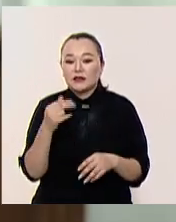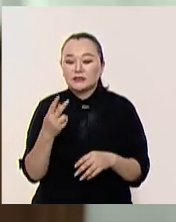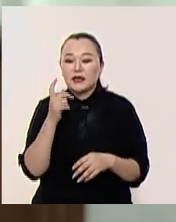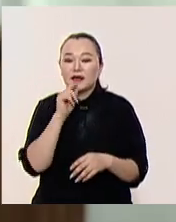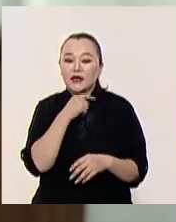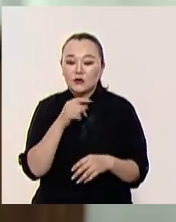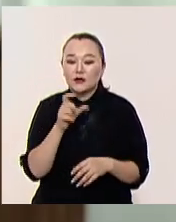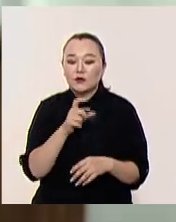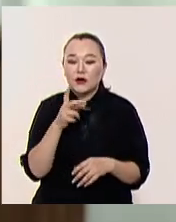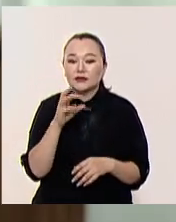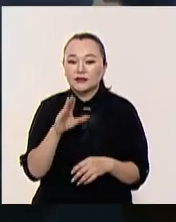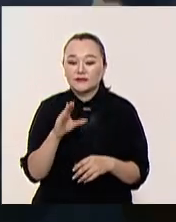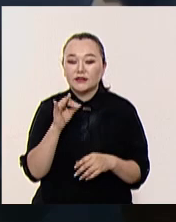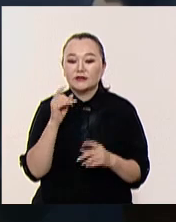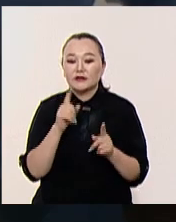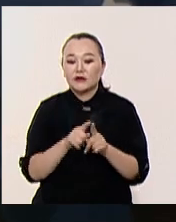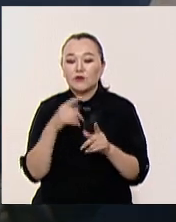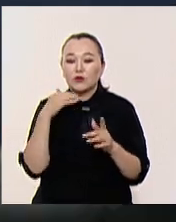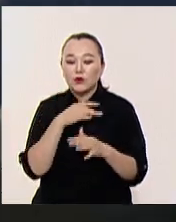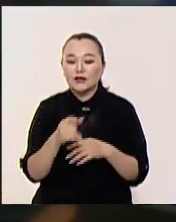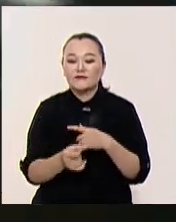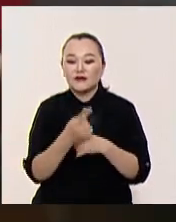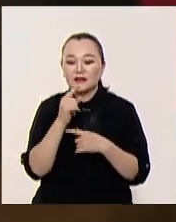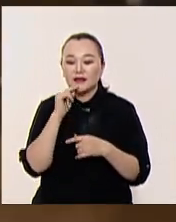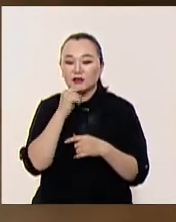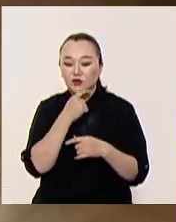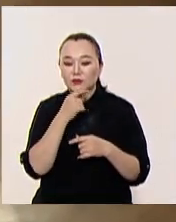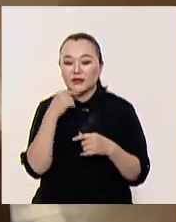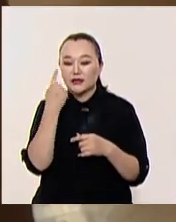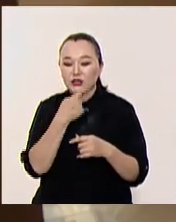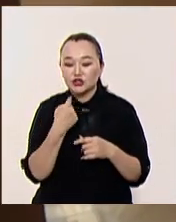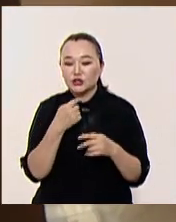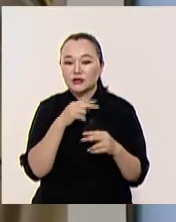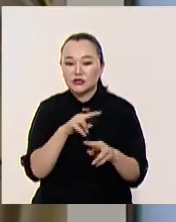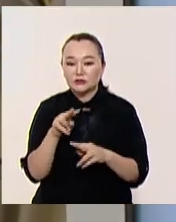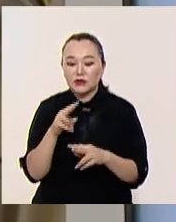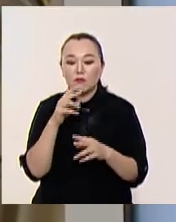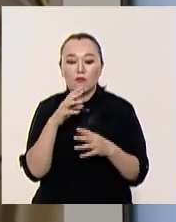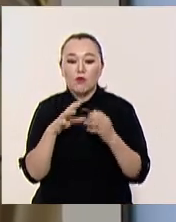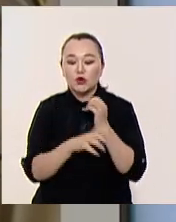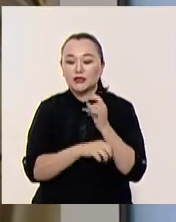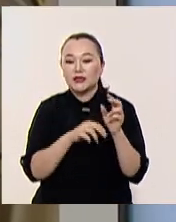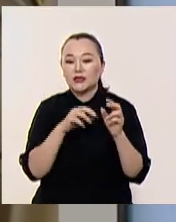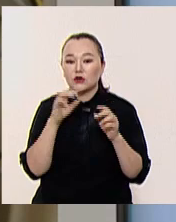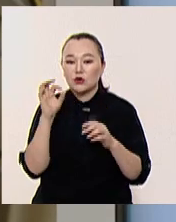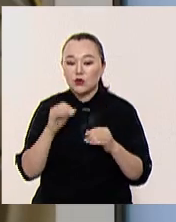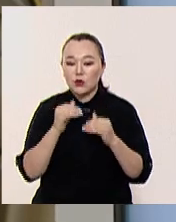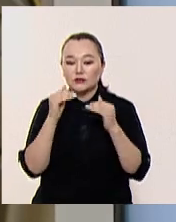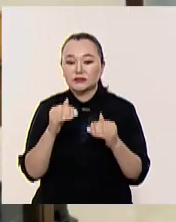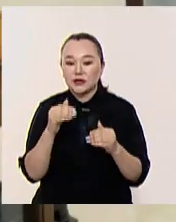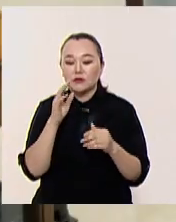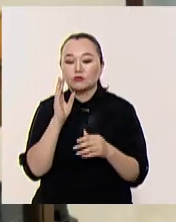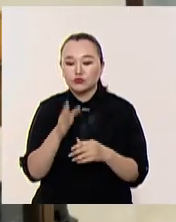экономики Алибека Куантырова, как и многие явления, экономика циклична. Поэтому после роста инфляции непременно наступит